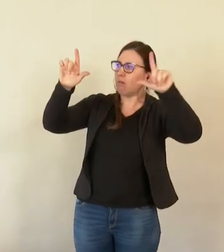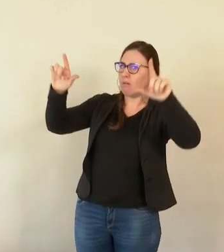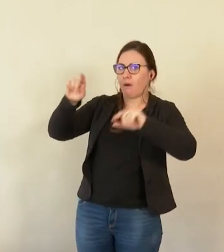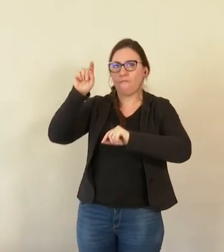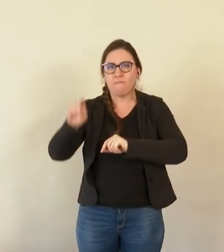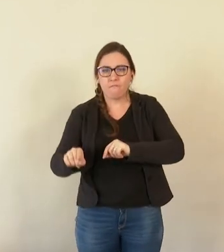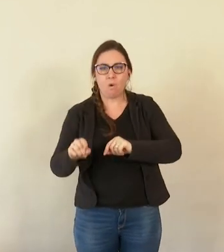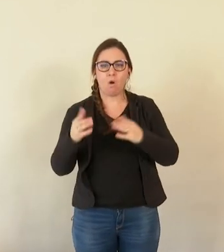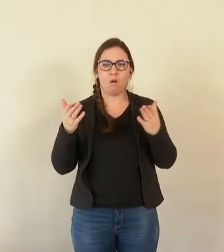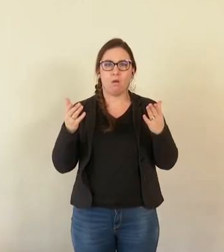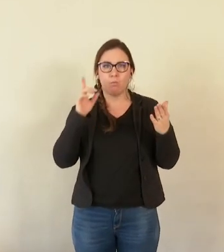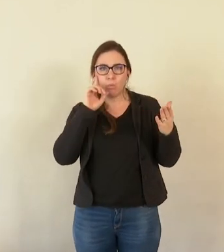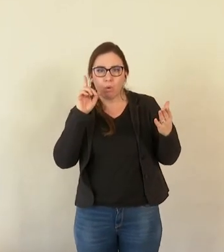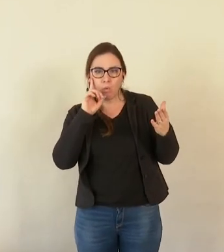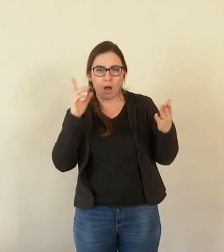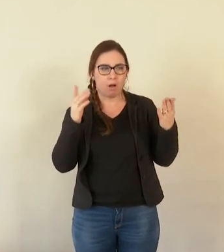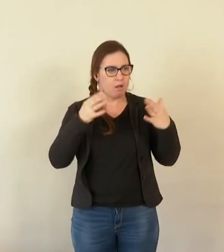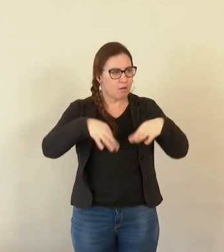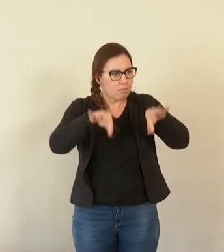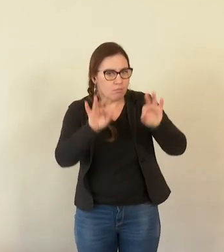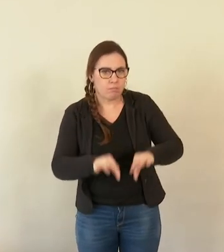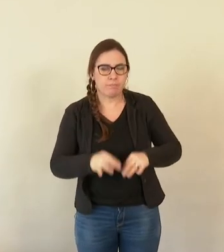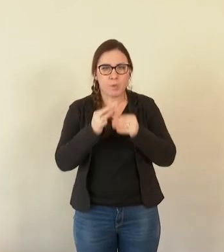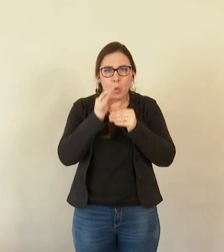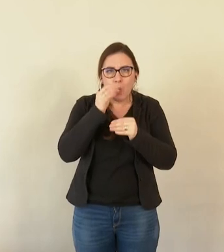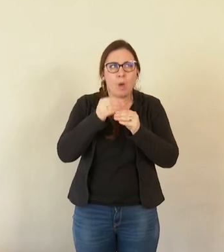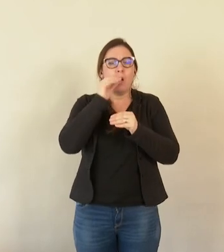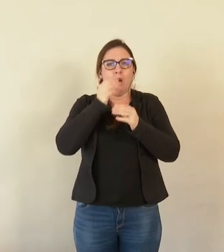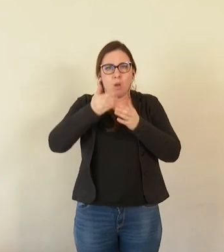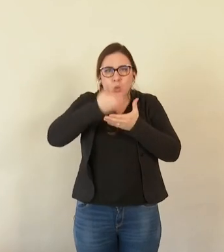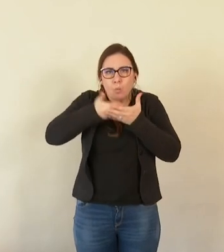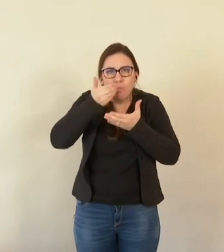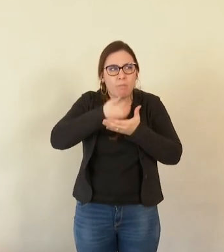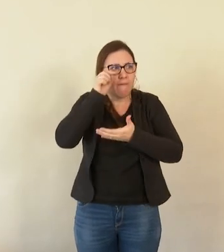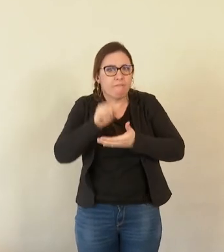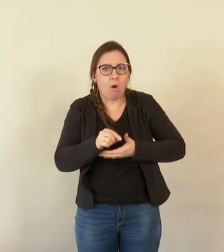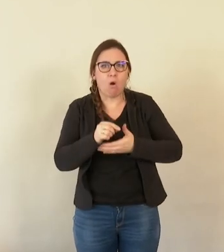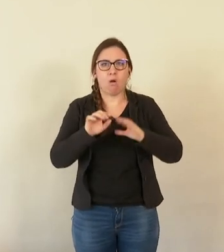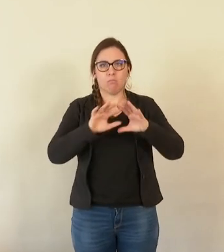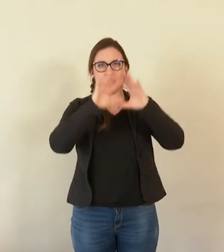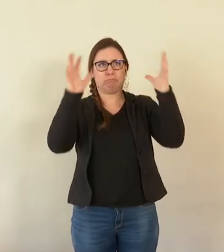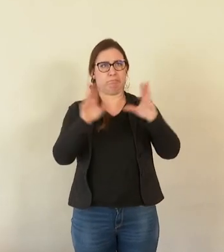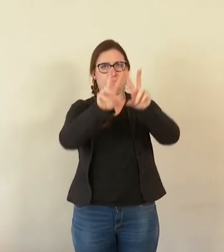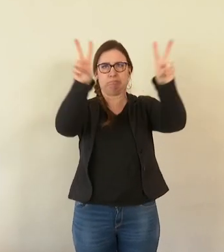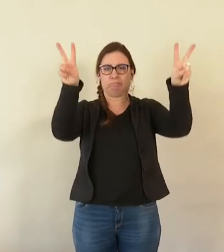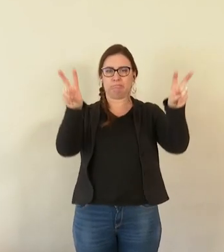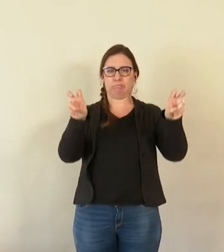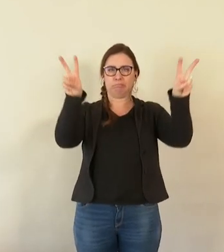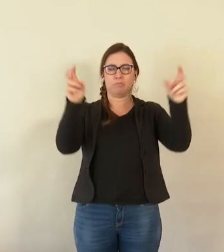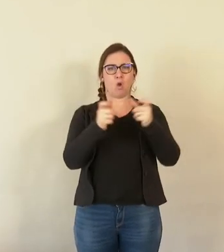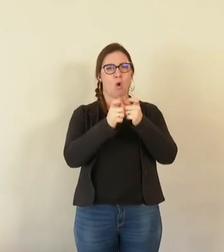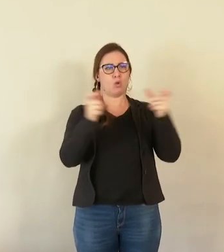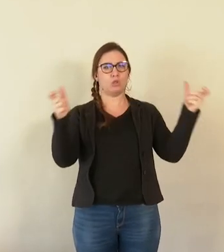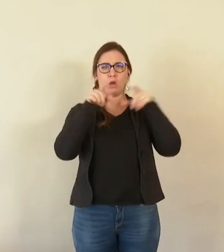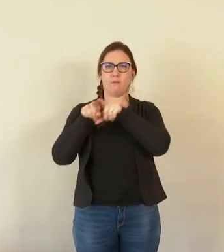porte des lieux où il y a couverture paille soupe et où l'on lise sous ce titre centre fraternel de